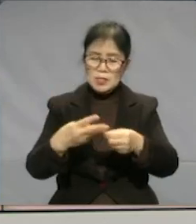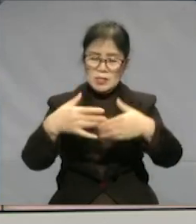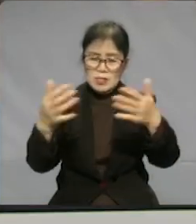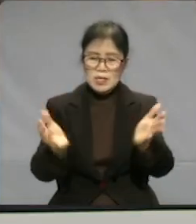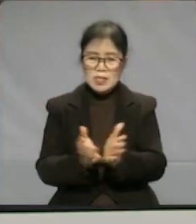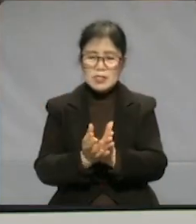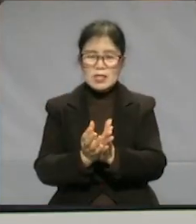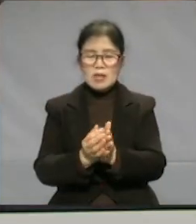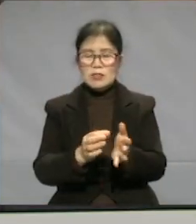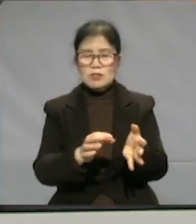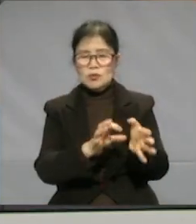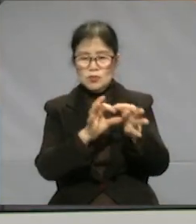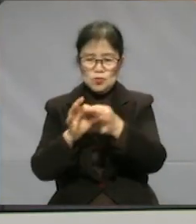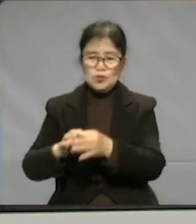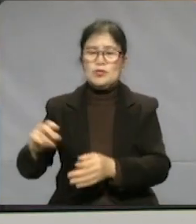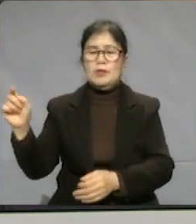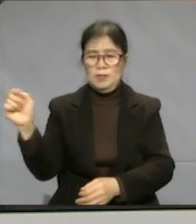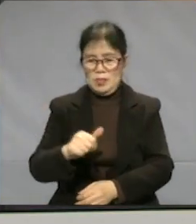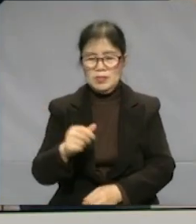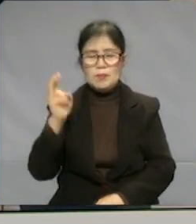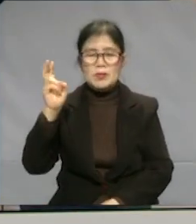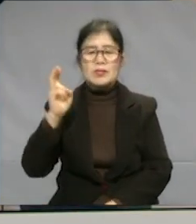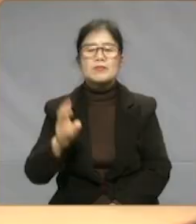근사를 탈 전망입니다 황다